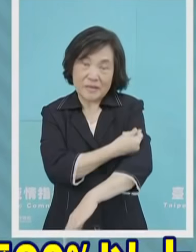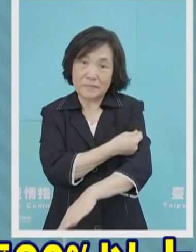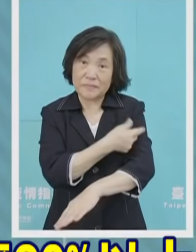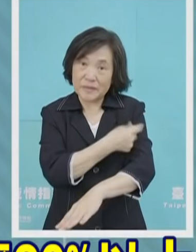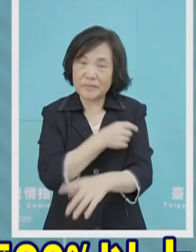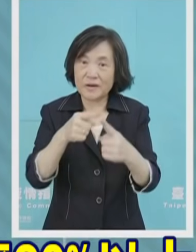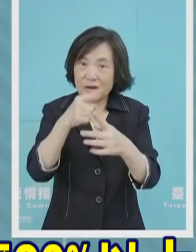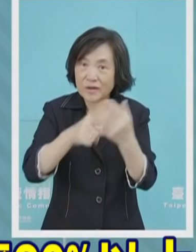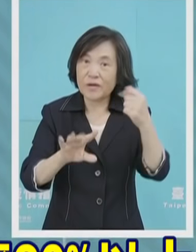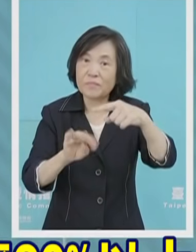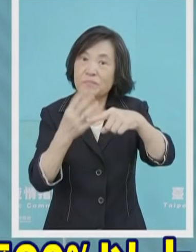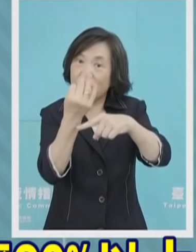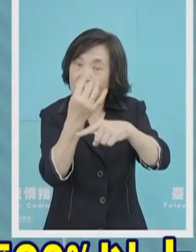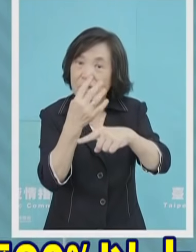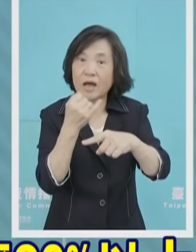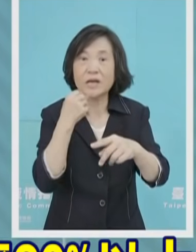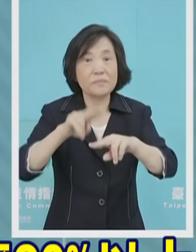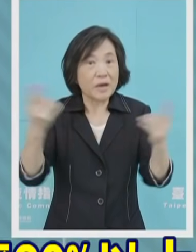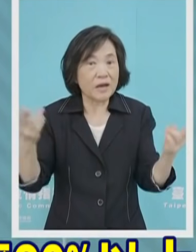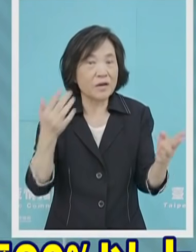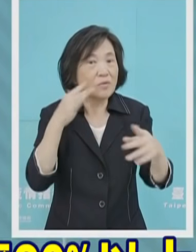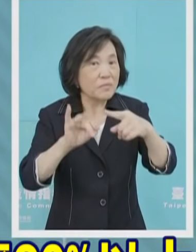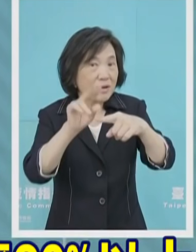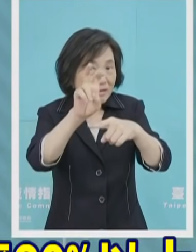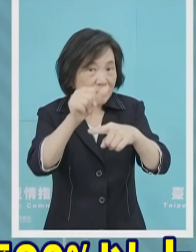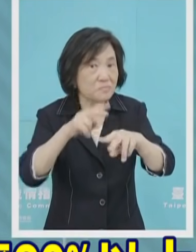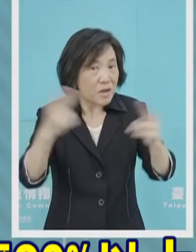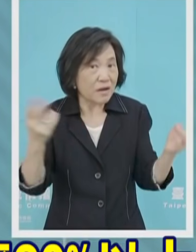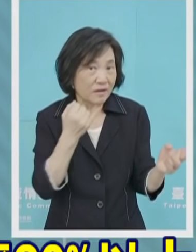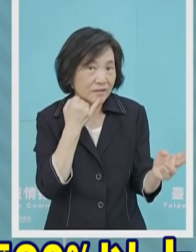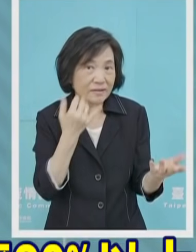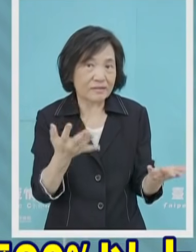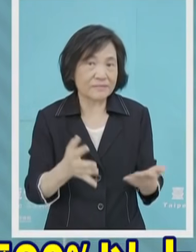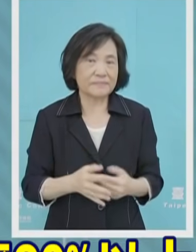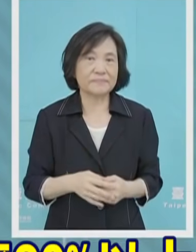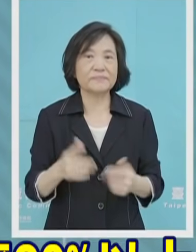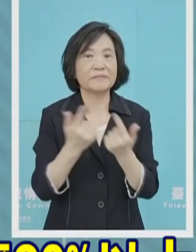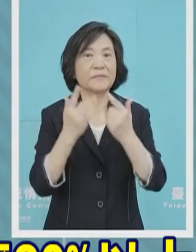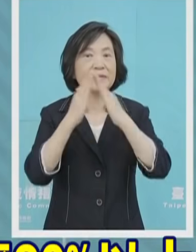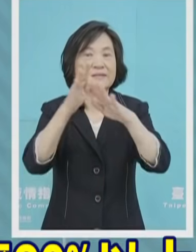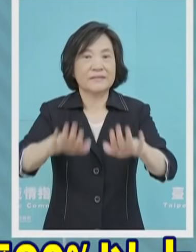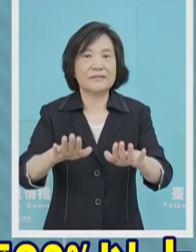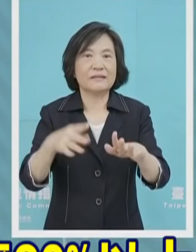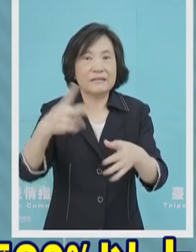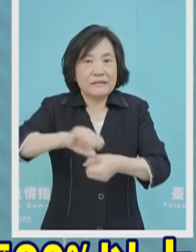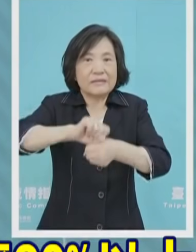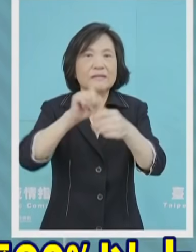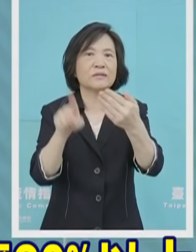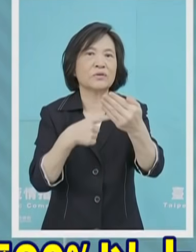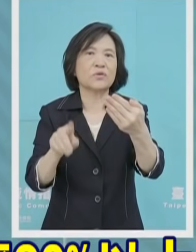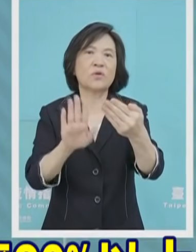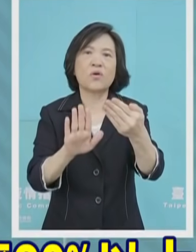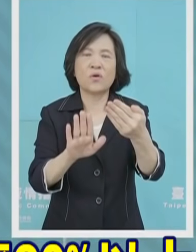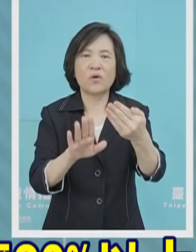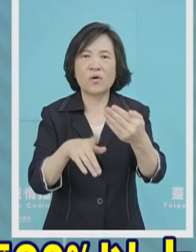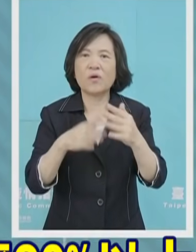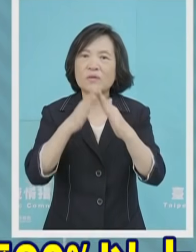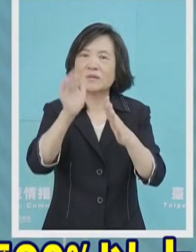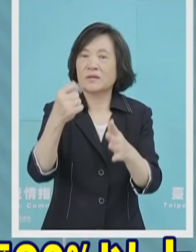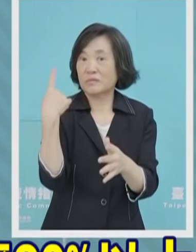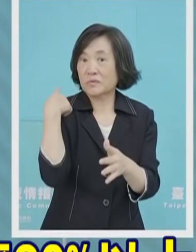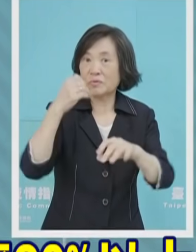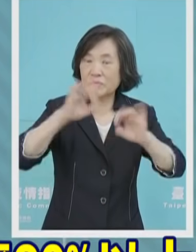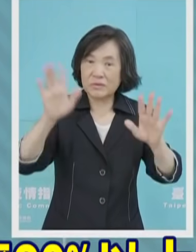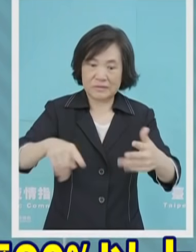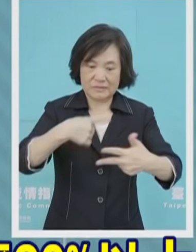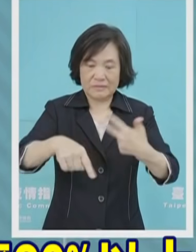要多少才能解封？只有25%就解封适合吗？台北市今天仍然新增9例确诊。市长昨天本来说